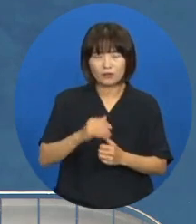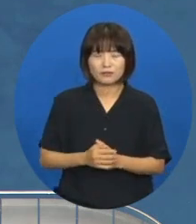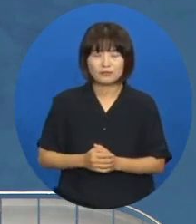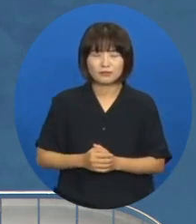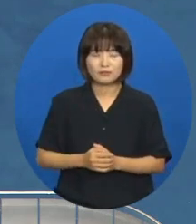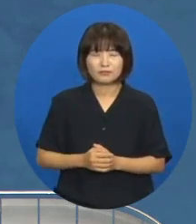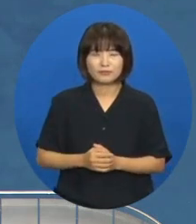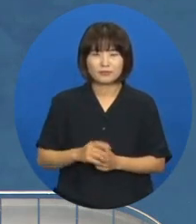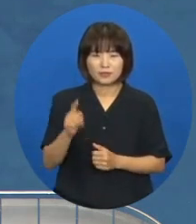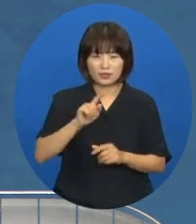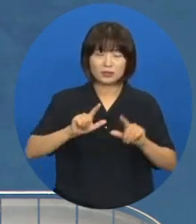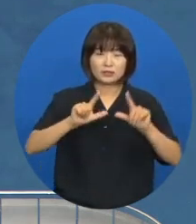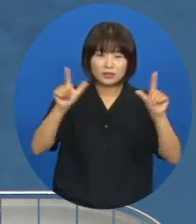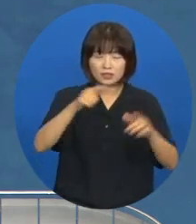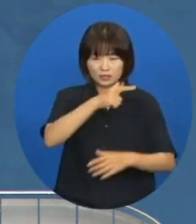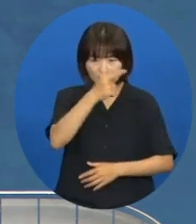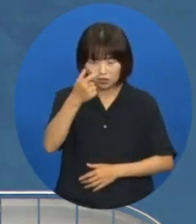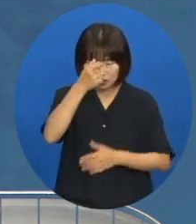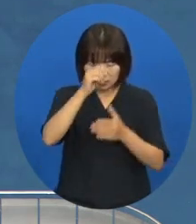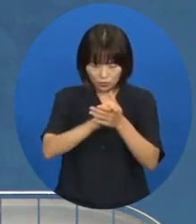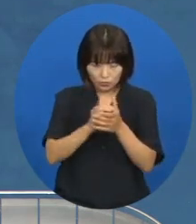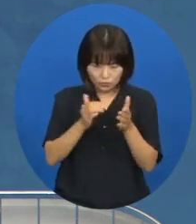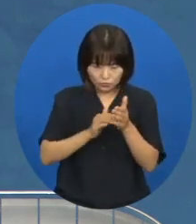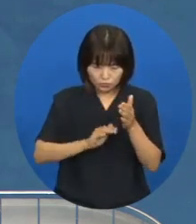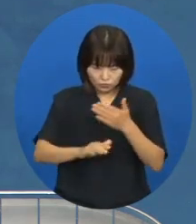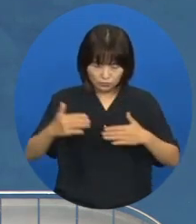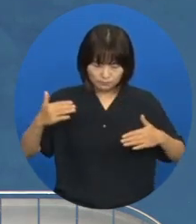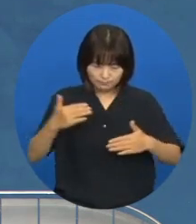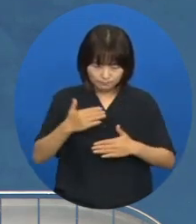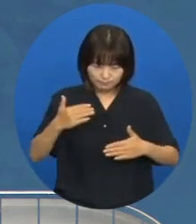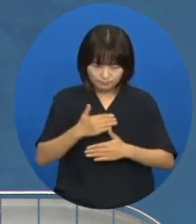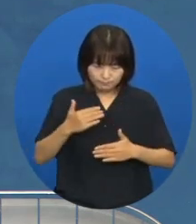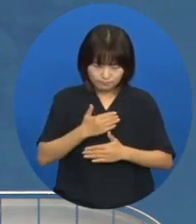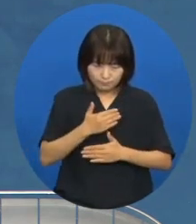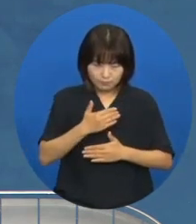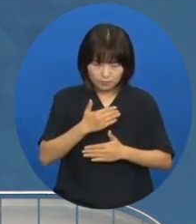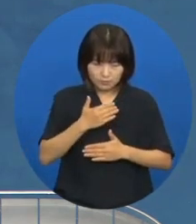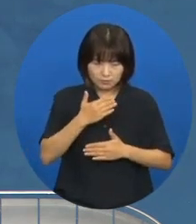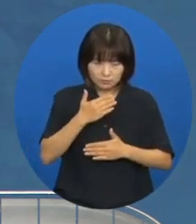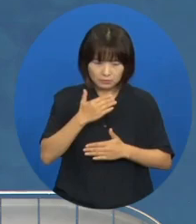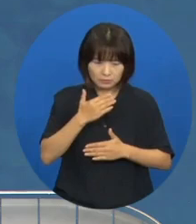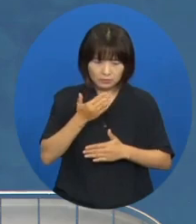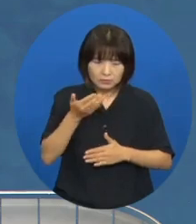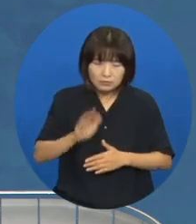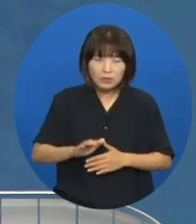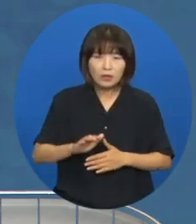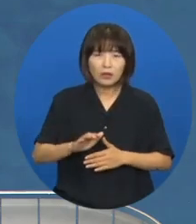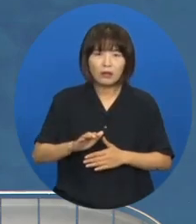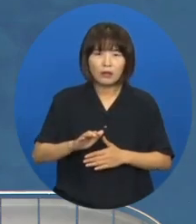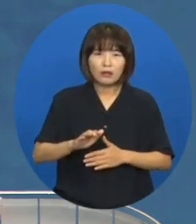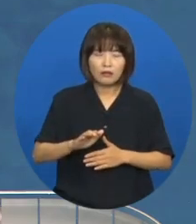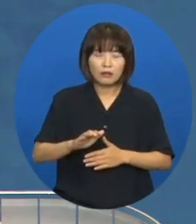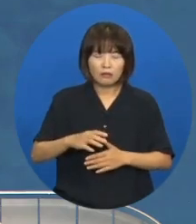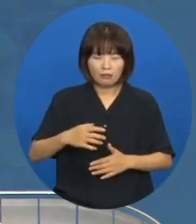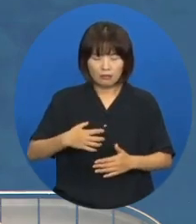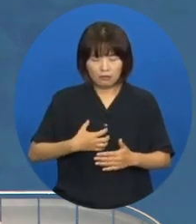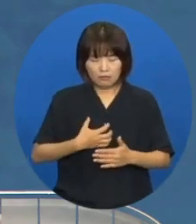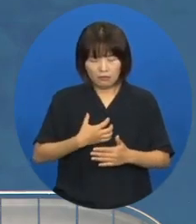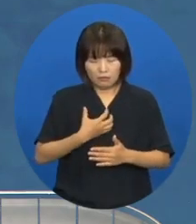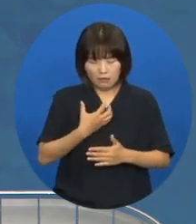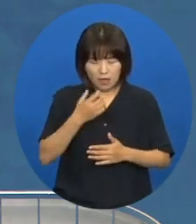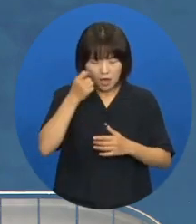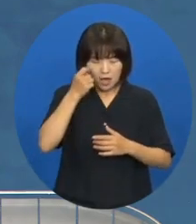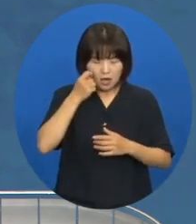한 번은 저녁에 기도하고 그리고는 샤워를 하는데 샤워하는데 막 속에서부터 눈물이 터져